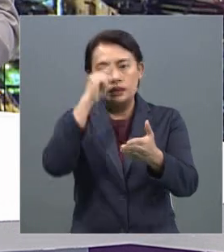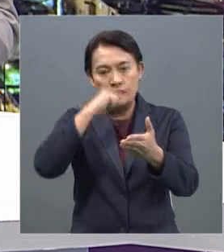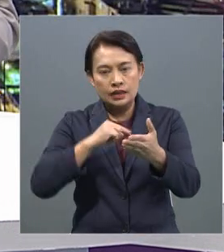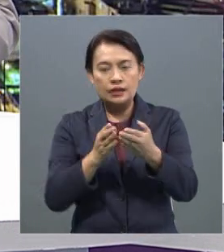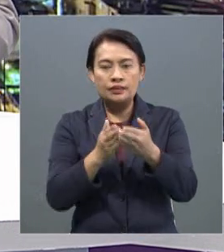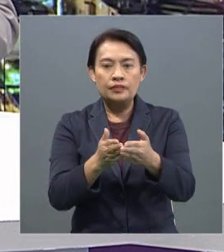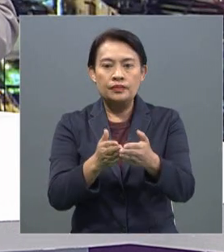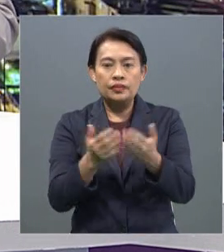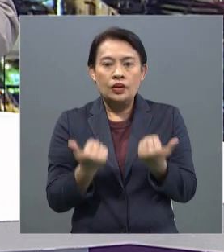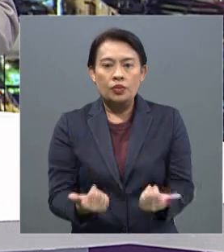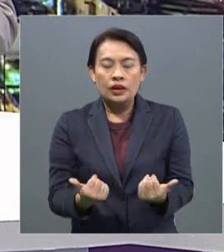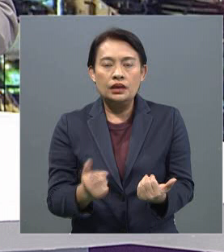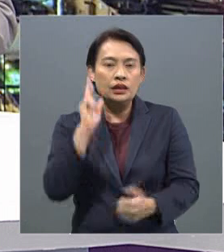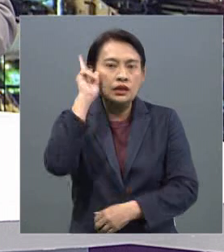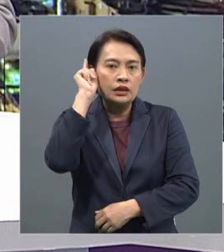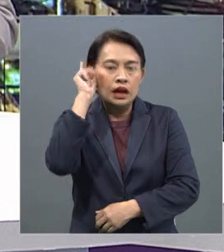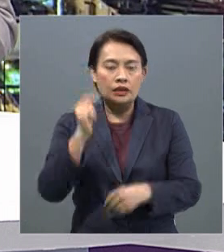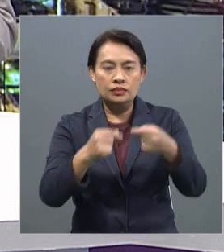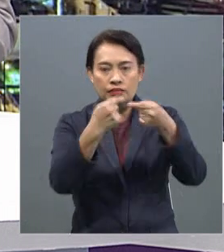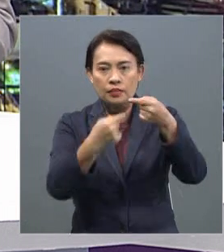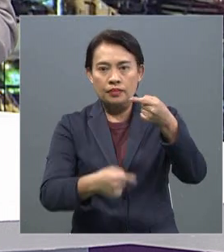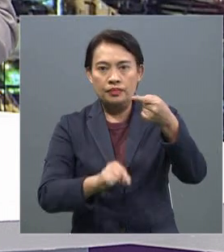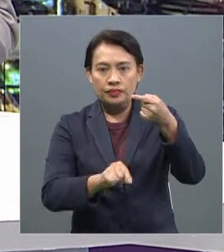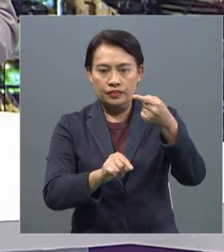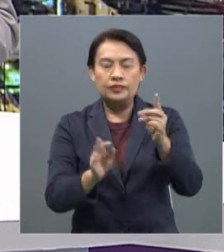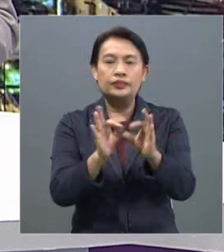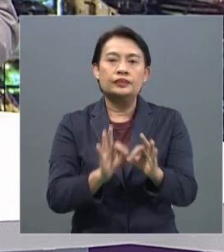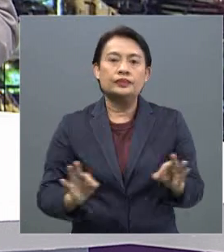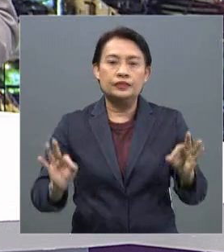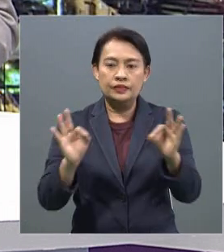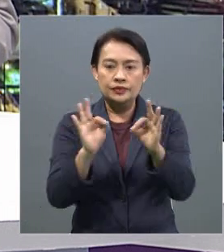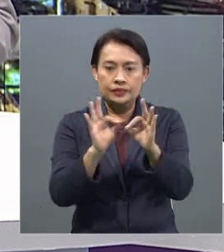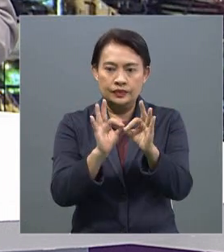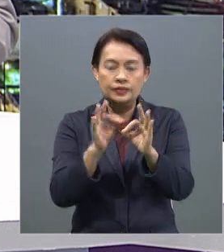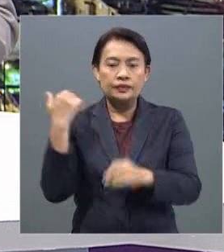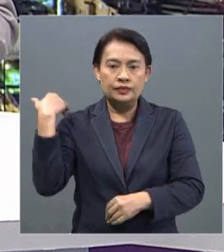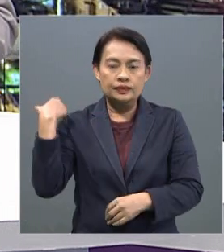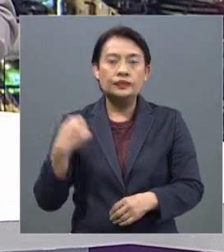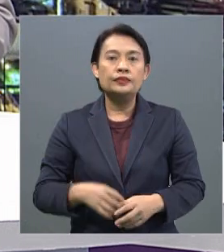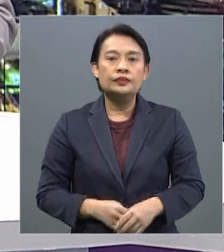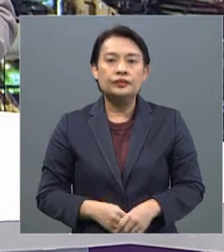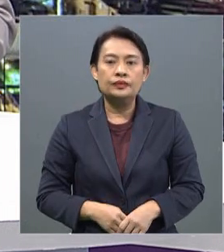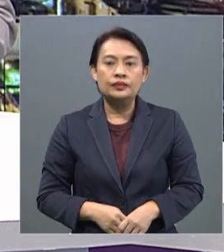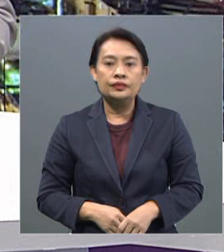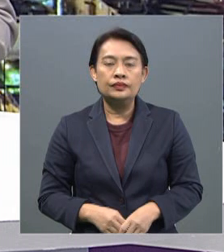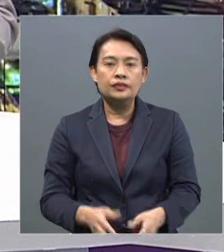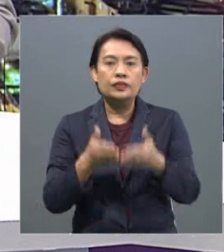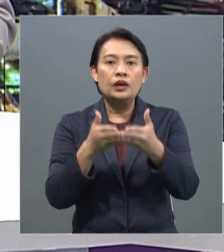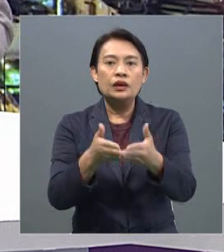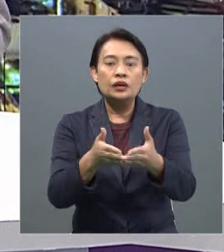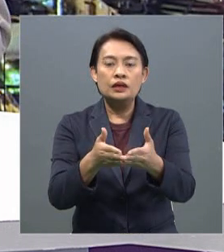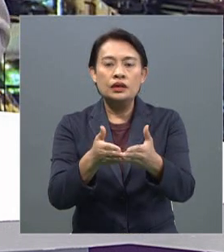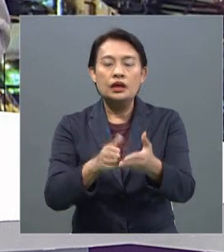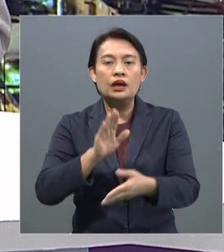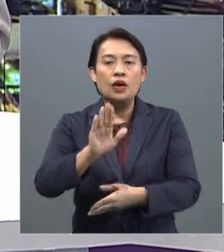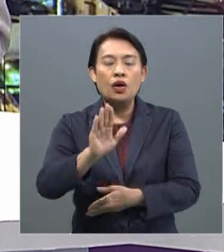อย่างที่บอกไปว่าวันนี้หลายเรื่องนะเป็นประเด็นที่โฟกัสกันไปมากมายทีเดียวรวมถึงเรื่องนี้ด้วยเรือหลวงคีรีรัตน์ครับ